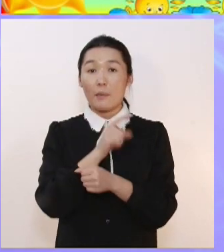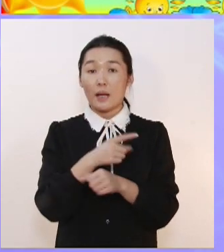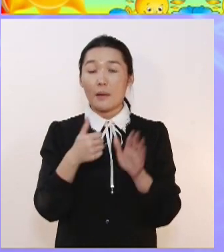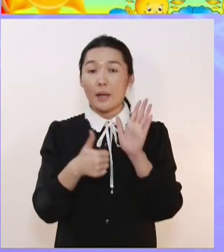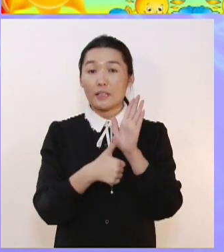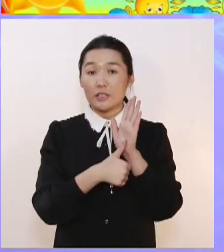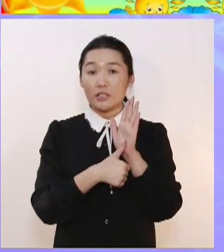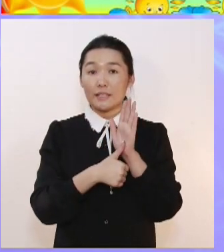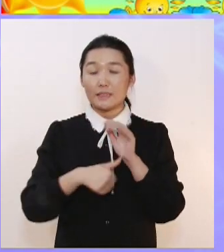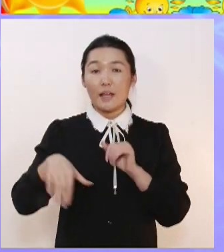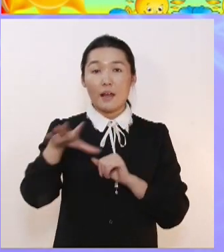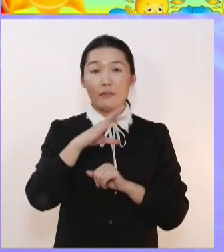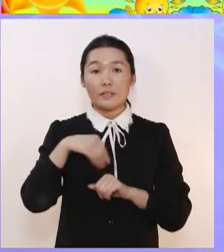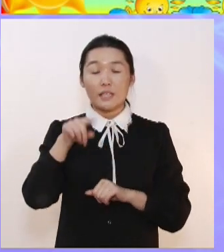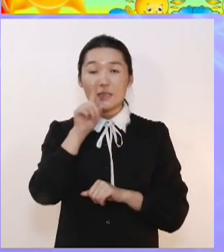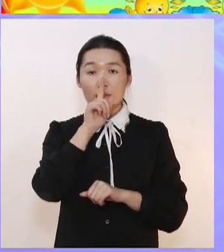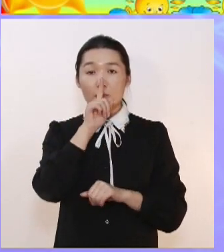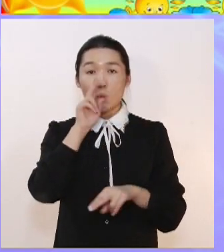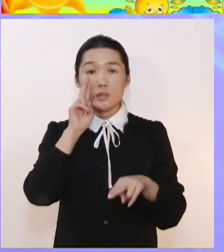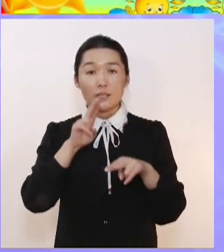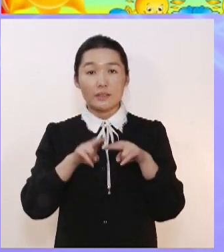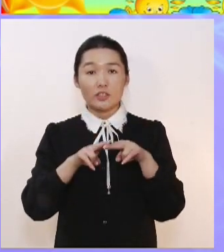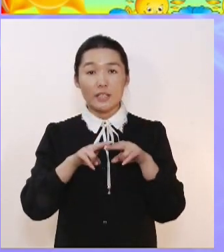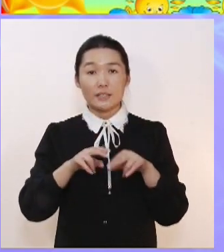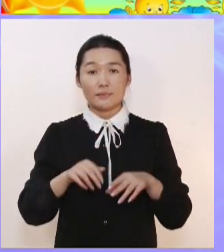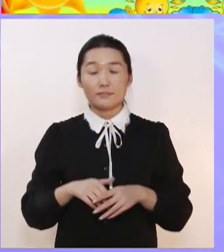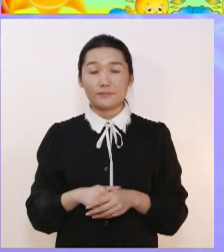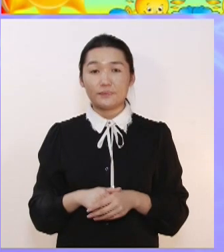шесть всем тихонько сесть.